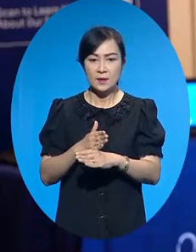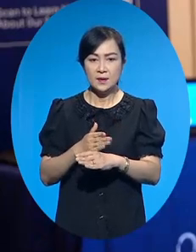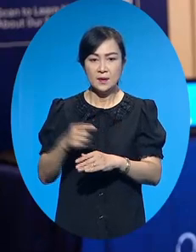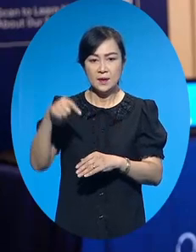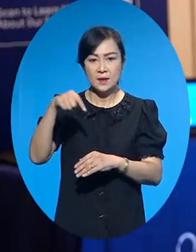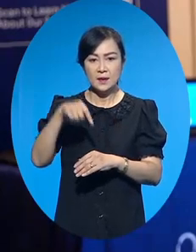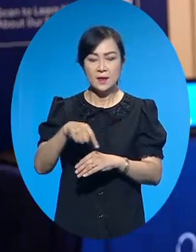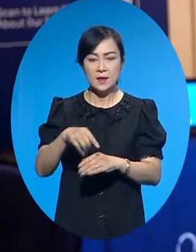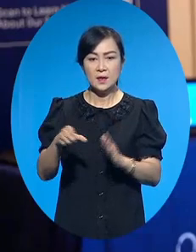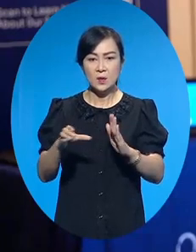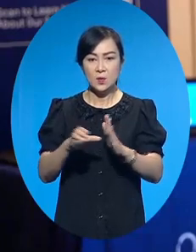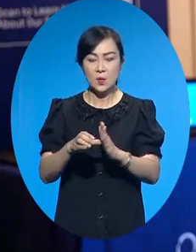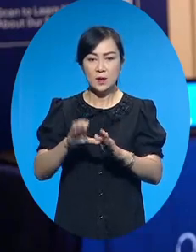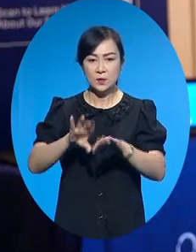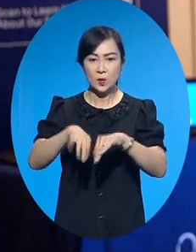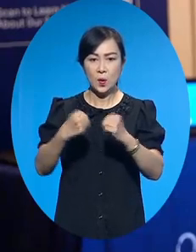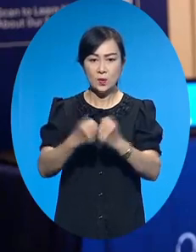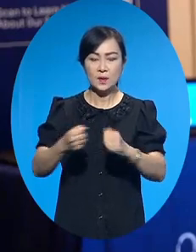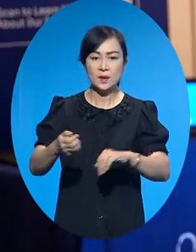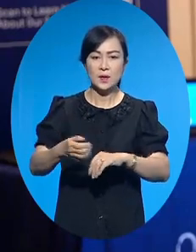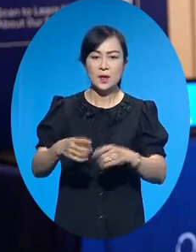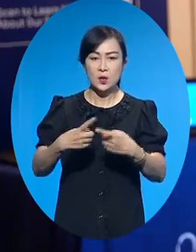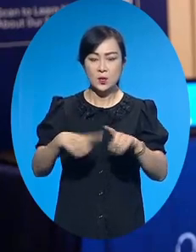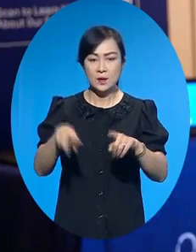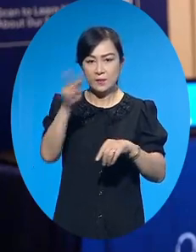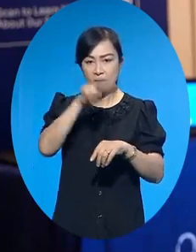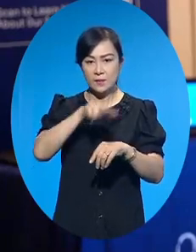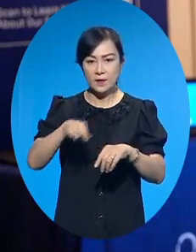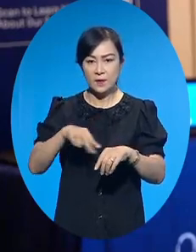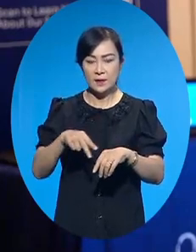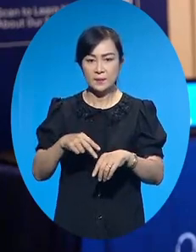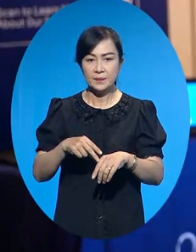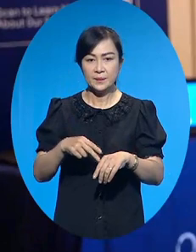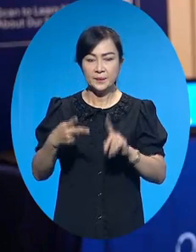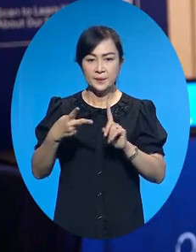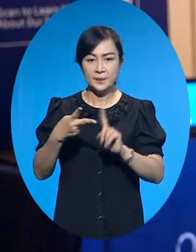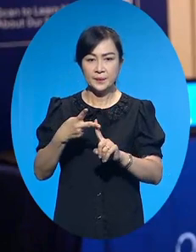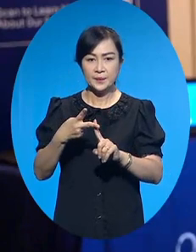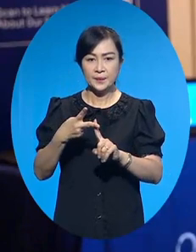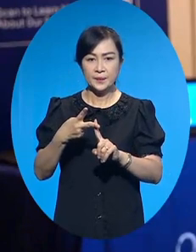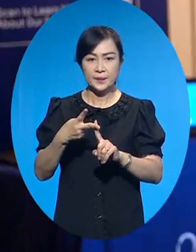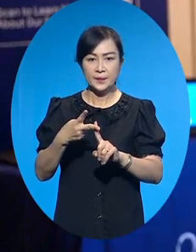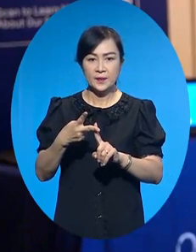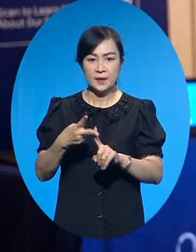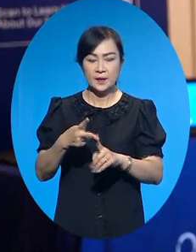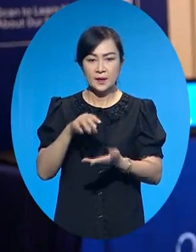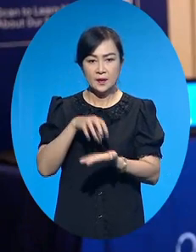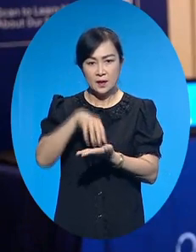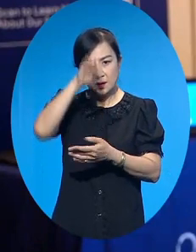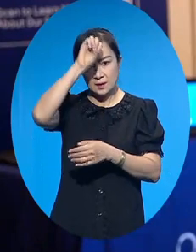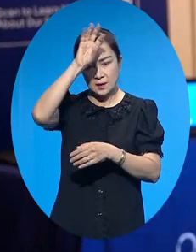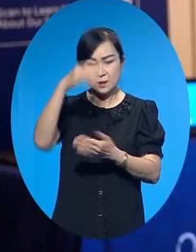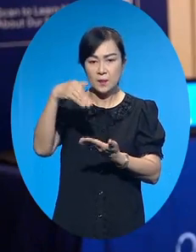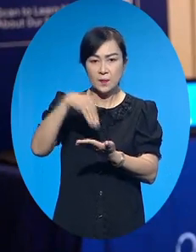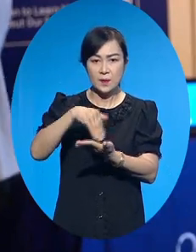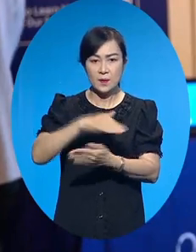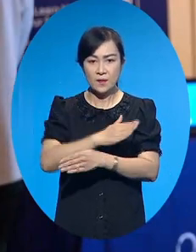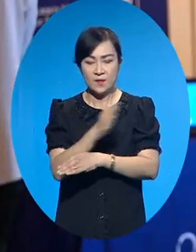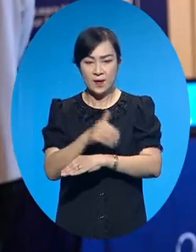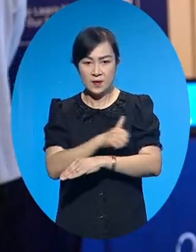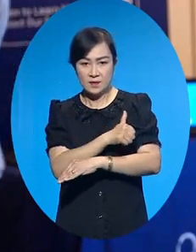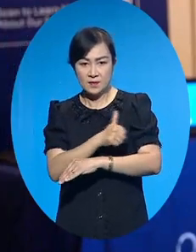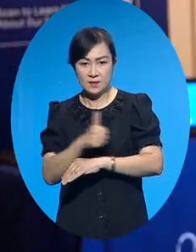đến các cơ quan tổ chức và nhà nước và doanh nghiệp tại Việt Nam. Sứ mệnh thứ hai là nơi để đào tạo, bồi dưỡng và phát triển nhân